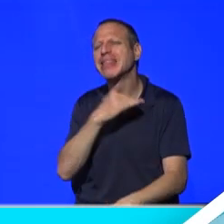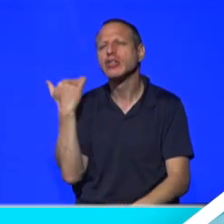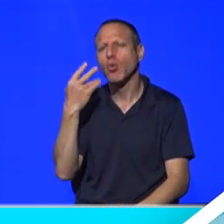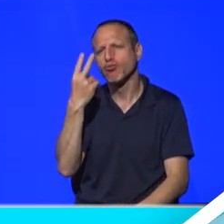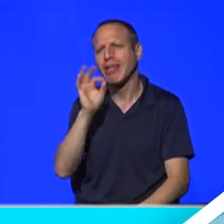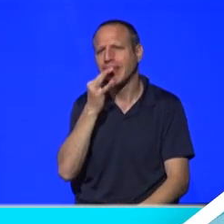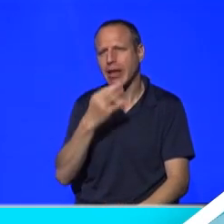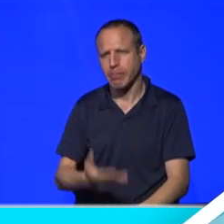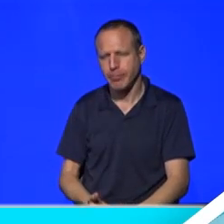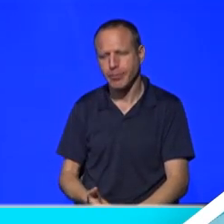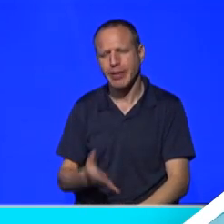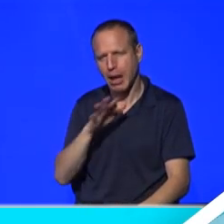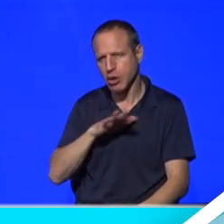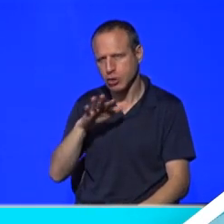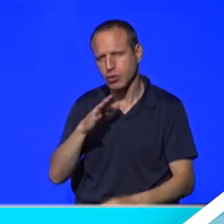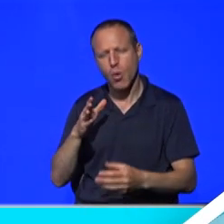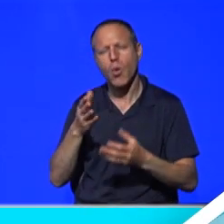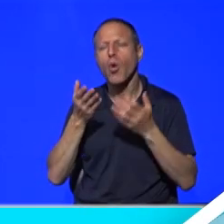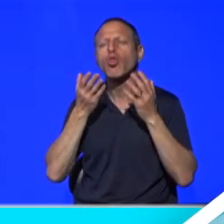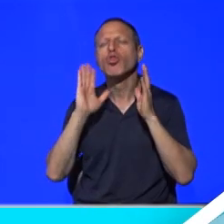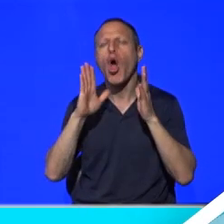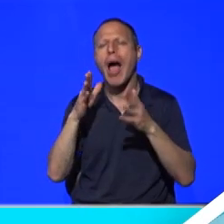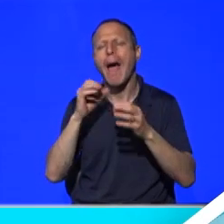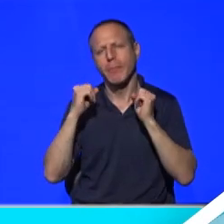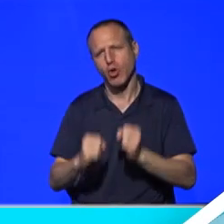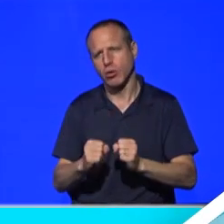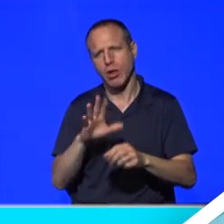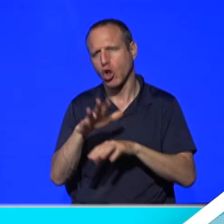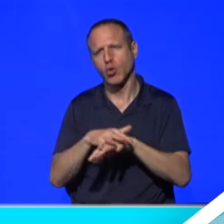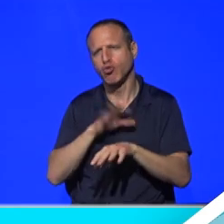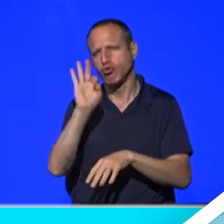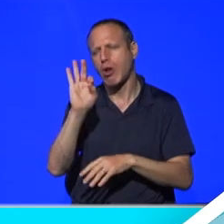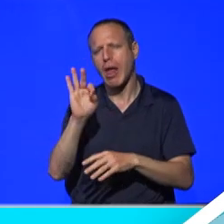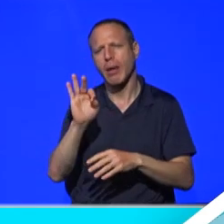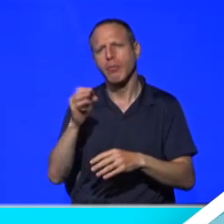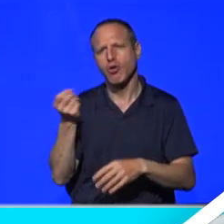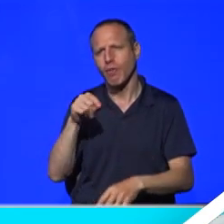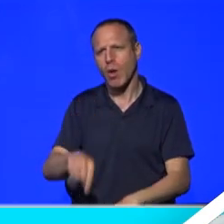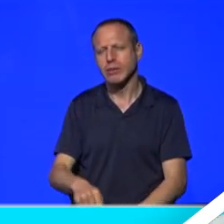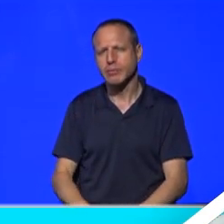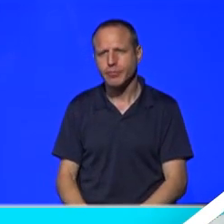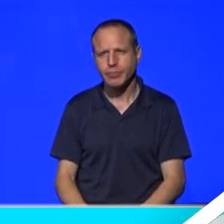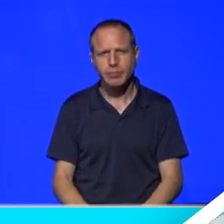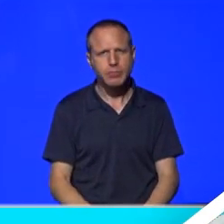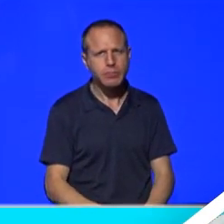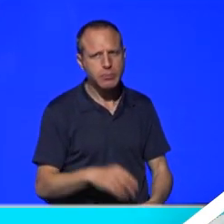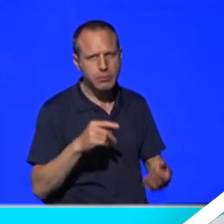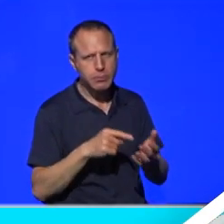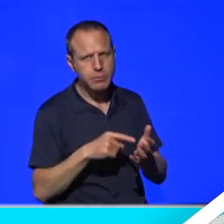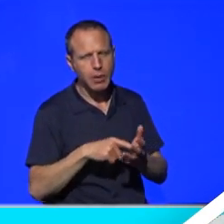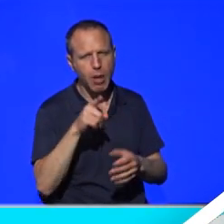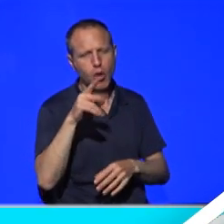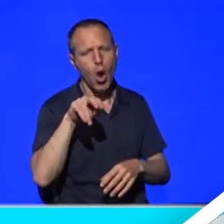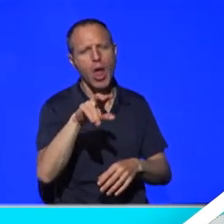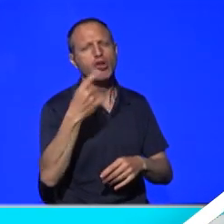נערים. האזור ראו מבחינה ביטחונית. איך התחושות שלכם בשבוע הזה? אז למה את הולכת שבוע אחורה?